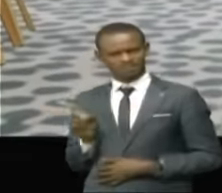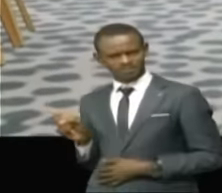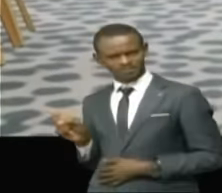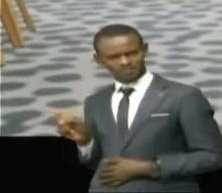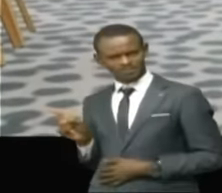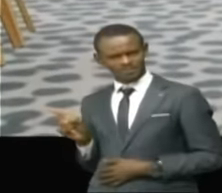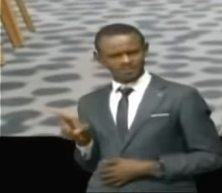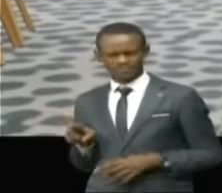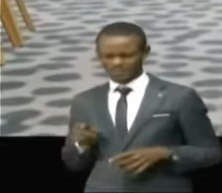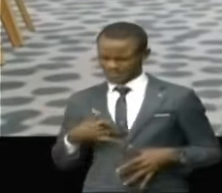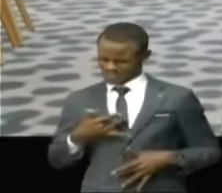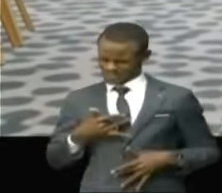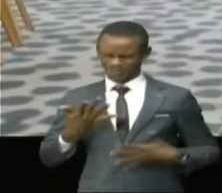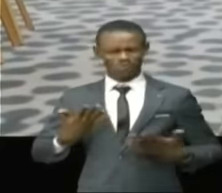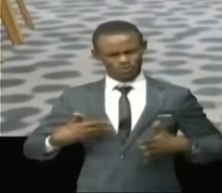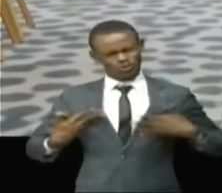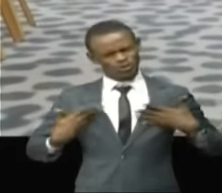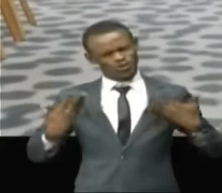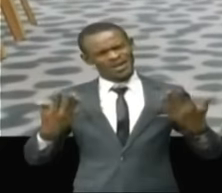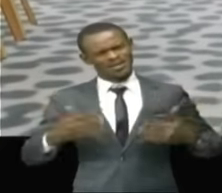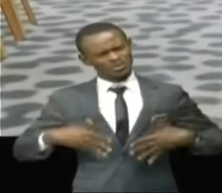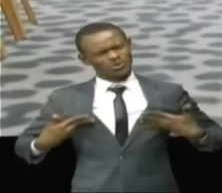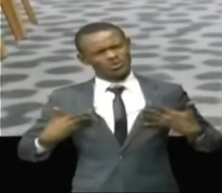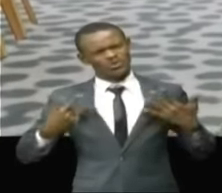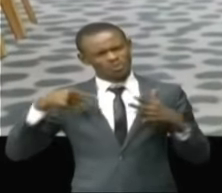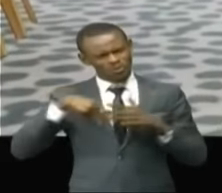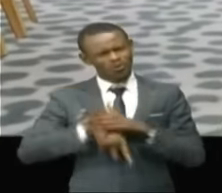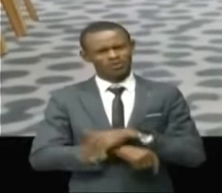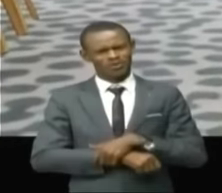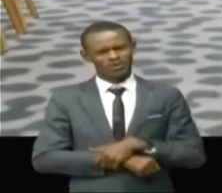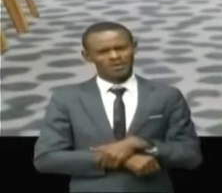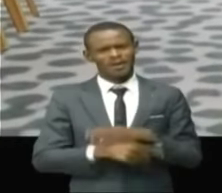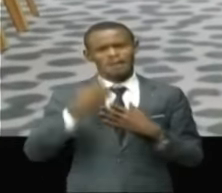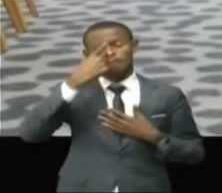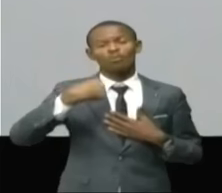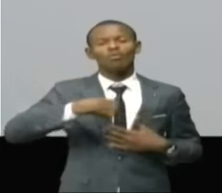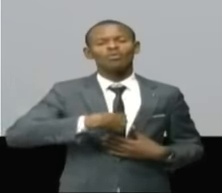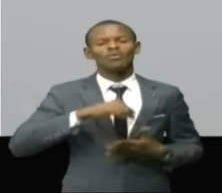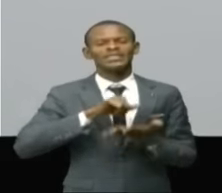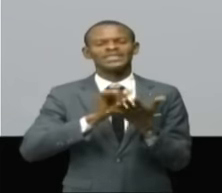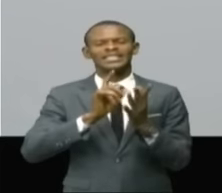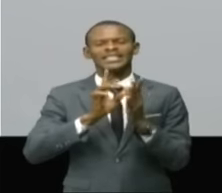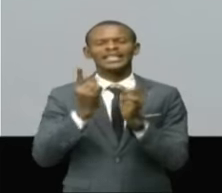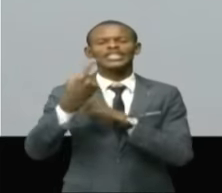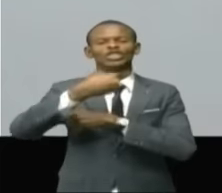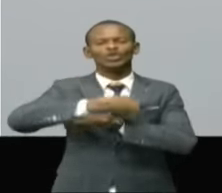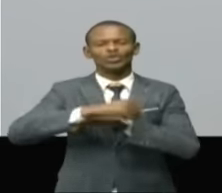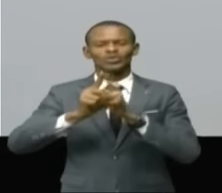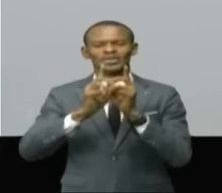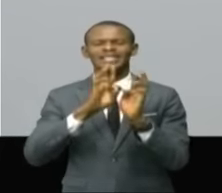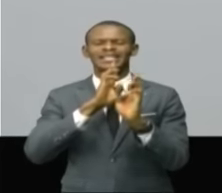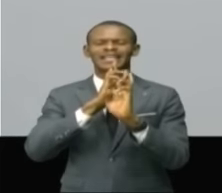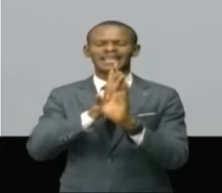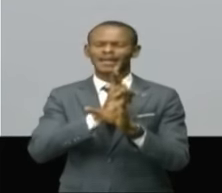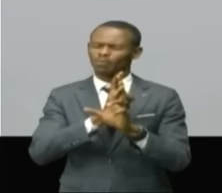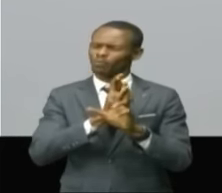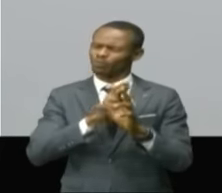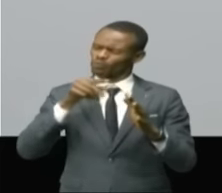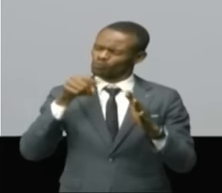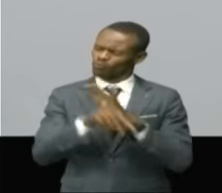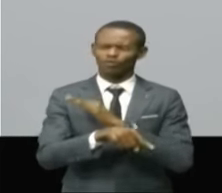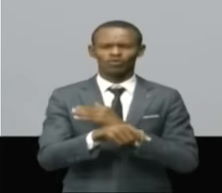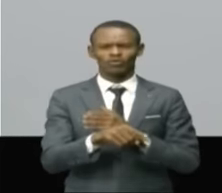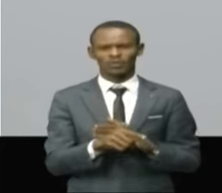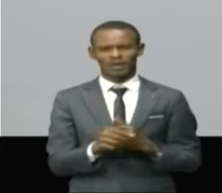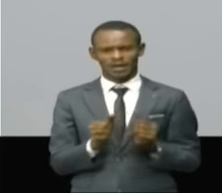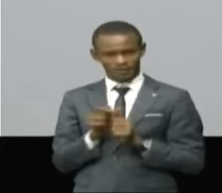en fait, pour moi, c'est un jour de grande repense. Avec le discours du président de la République, nous sentons